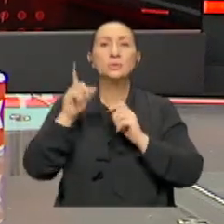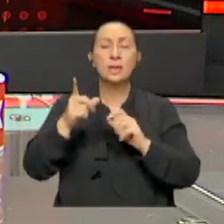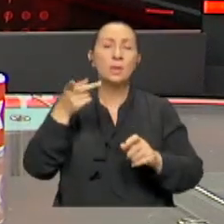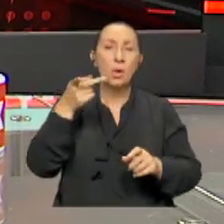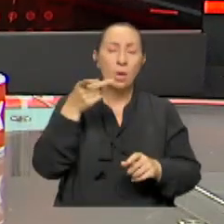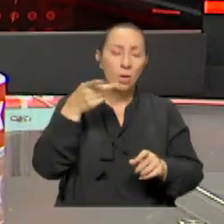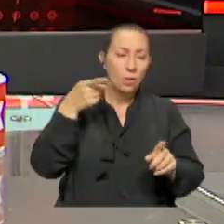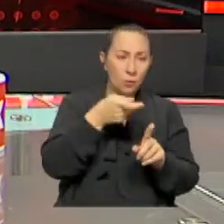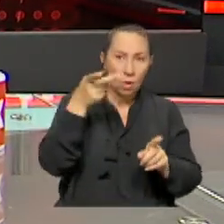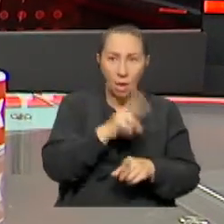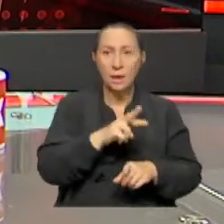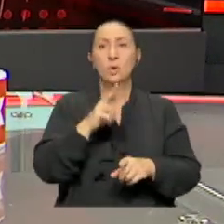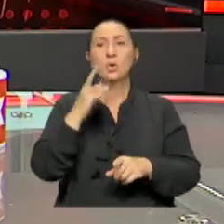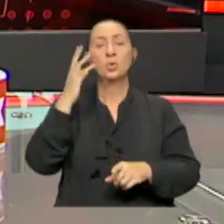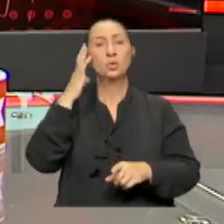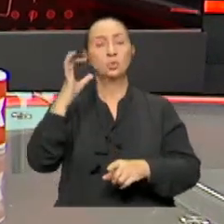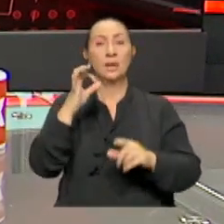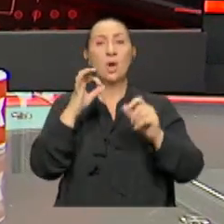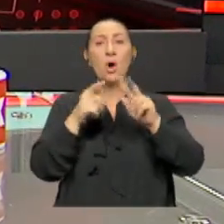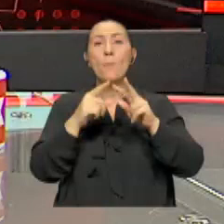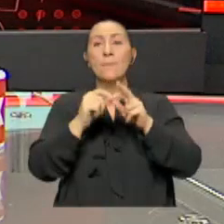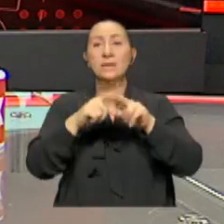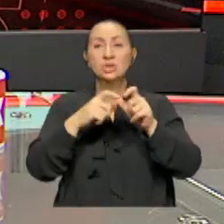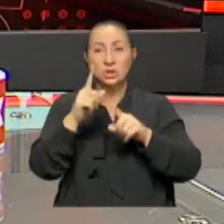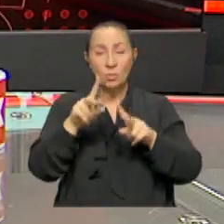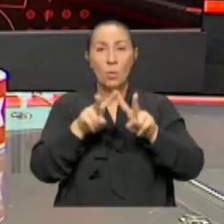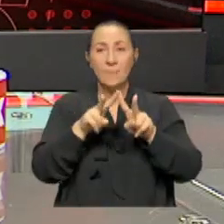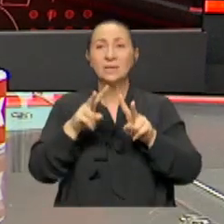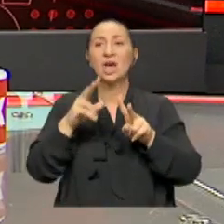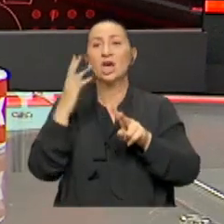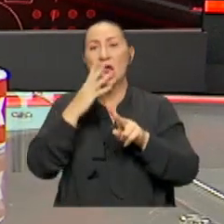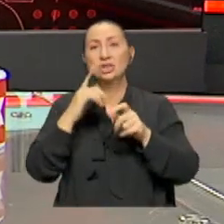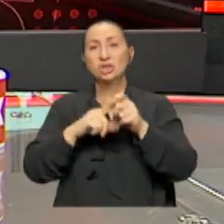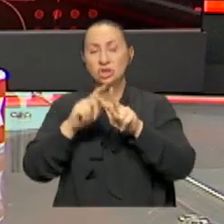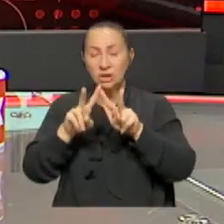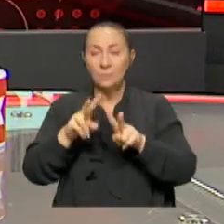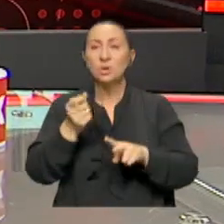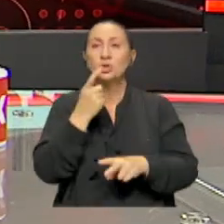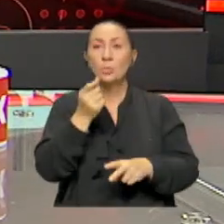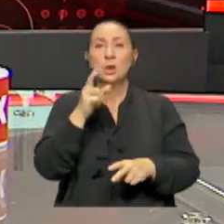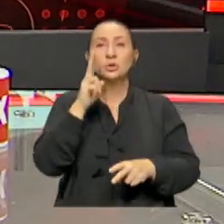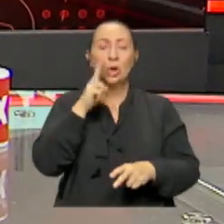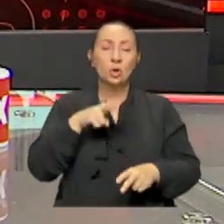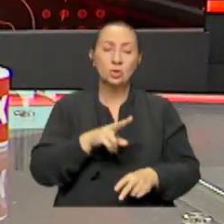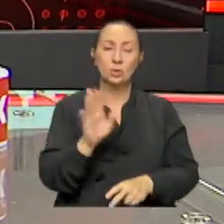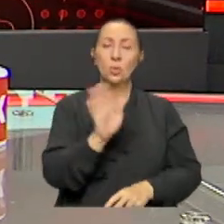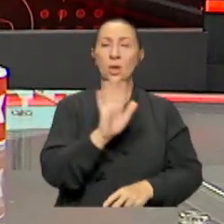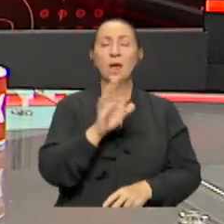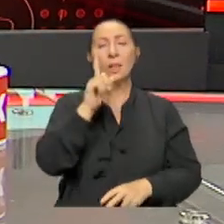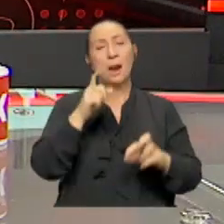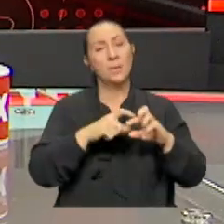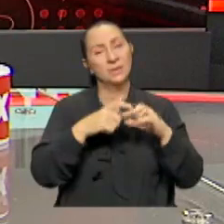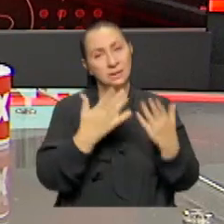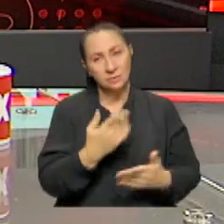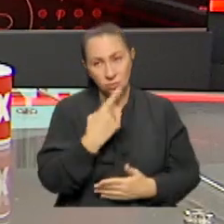olan istihkam uzman onbaşı Muhammed Karaçam Çorum'da son yolculuğuna uğurlandı. Şehidimize Allah'tan